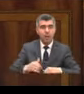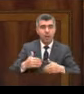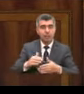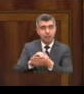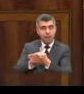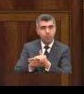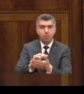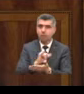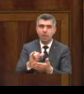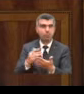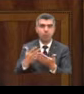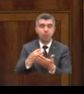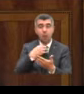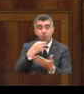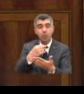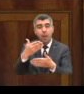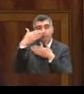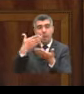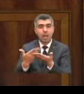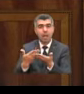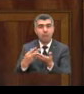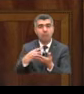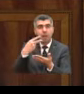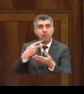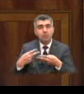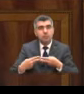كيقولوها في بلادهم، يقولونها في بلادهم، اللي